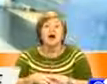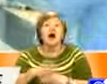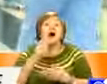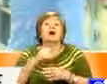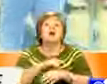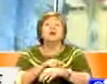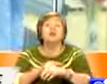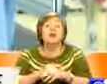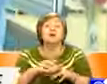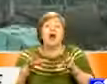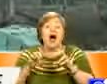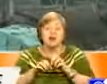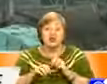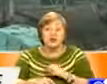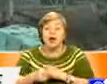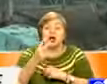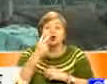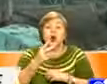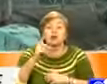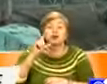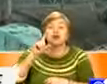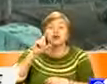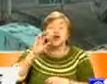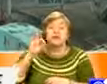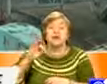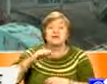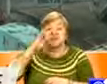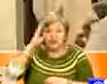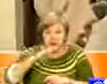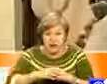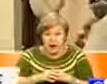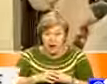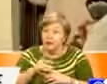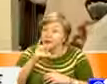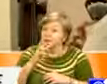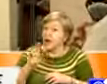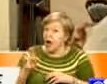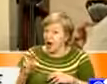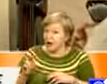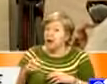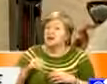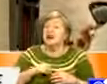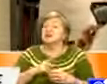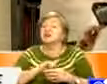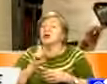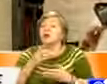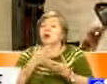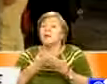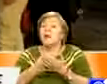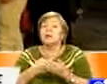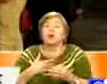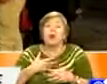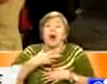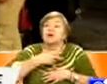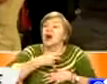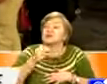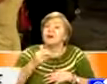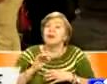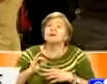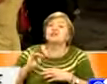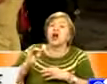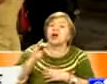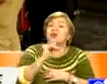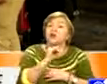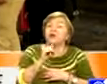standard de acceptare de 270 de zile, dar acest lucru se aplică doar pentru călătorii în interiorul